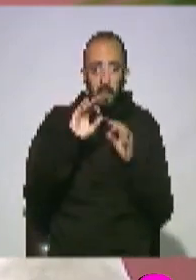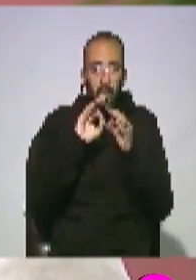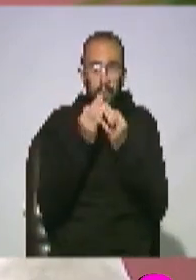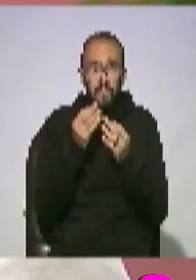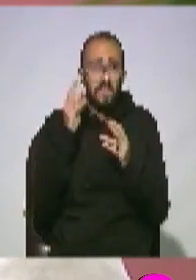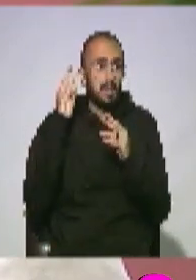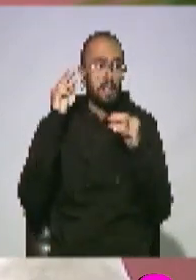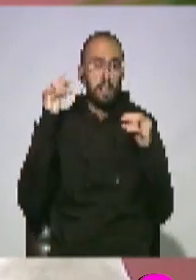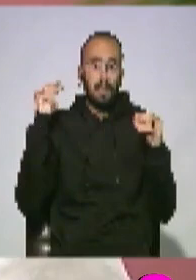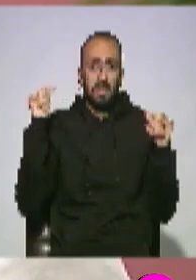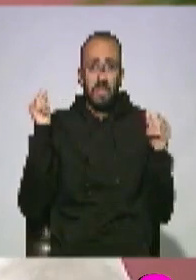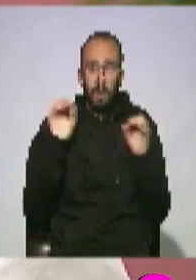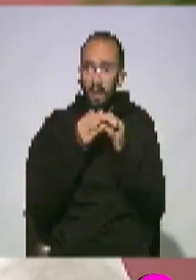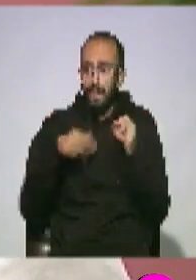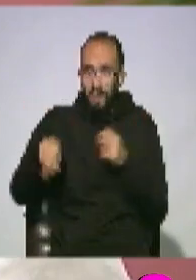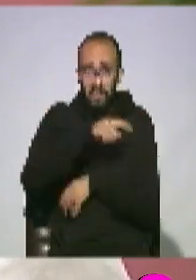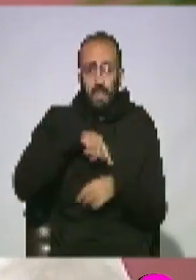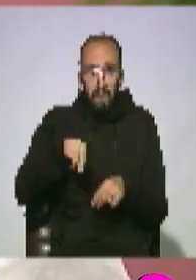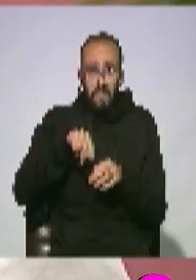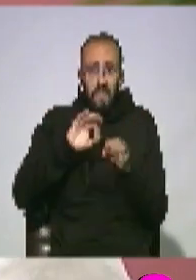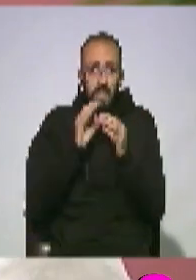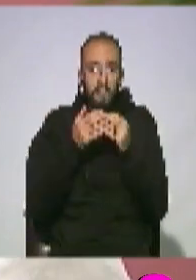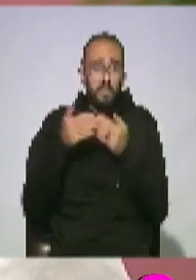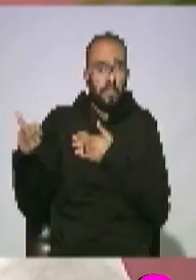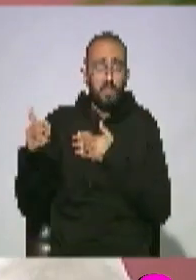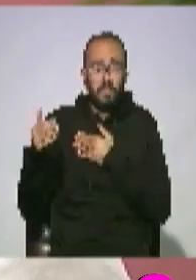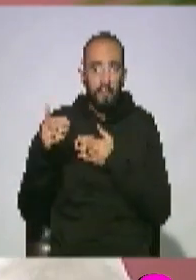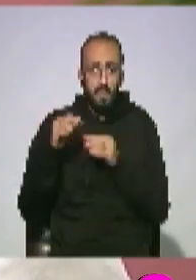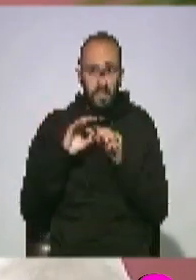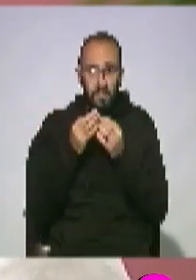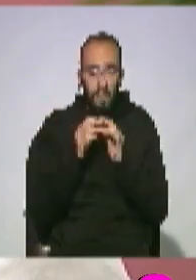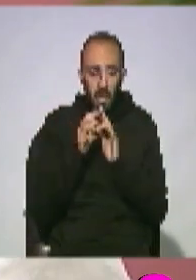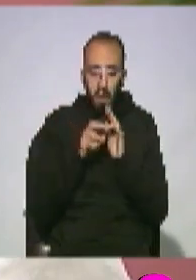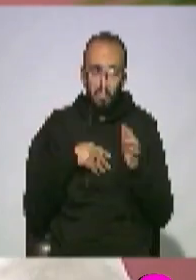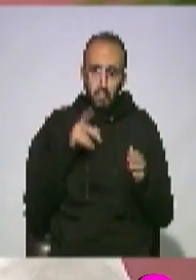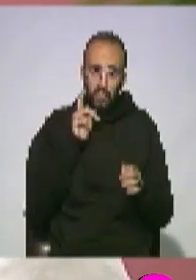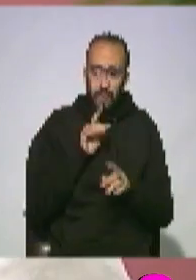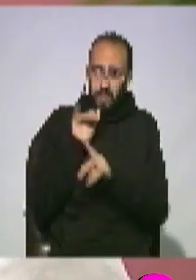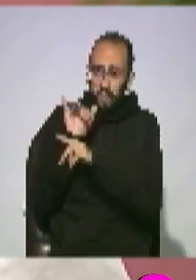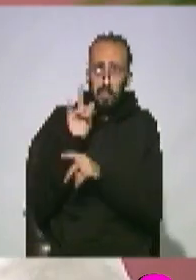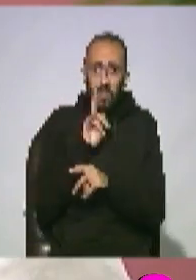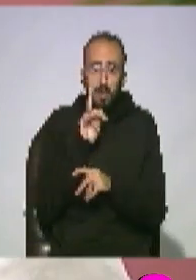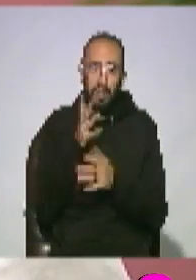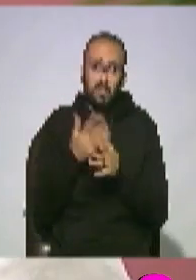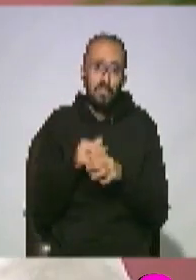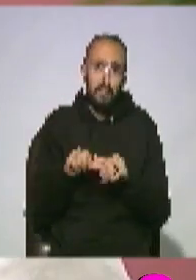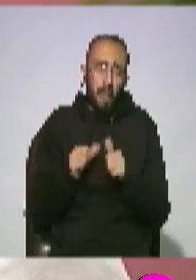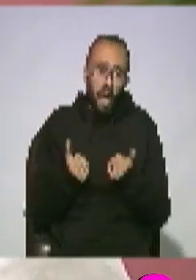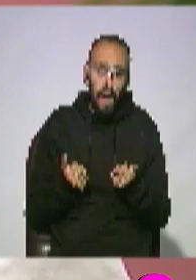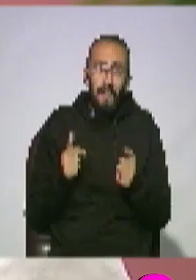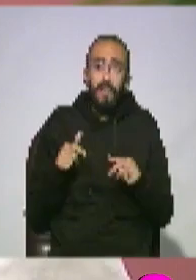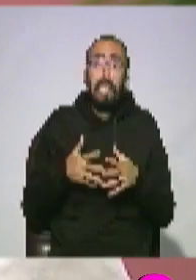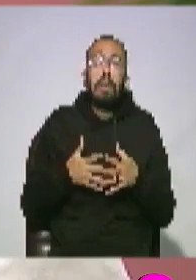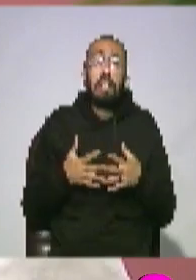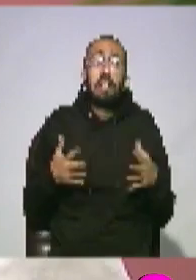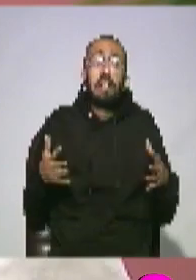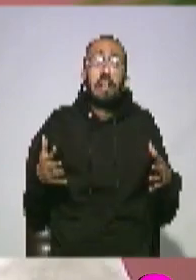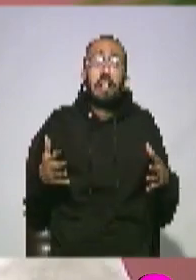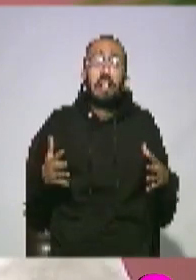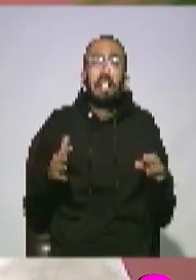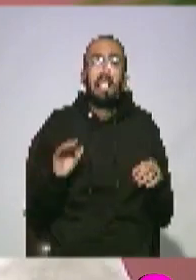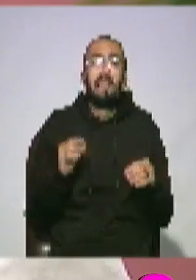ونسوا أولادهم وتخلوا عن مسئولتهم الدينية والاجتماعية والقانونية بدعوى أن حصل الانفصال. كل دي أمور محتاجة